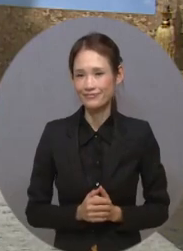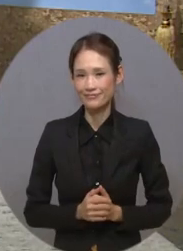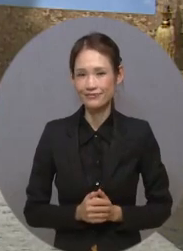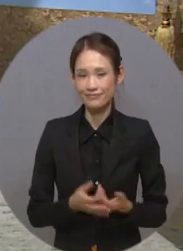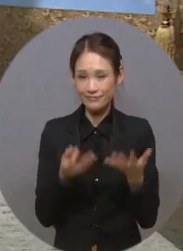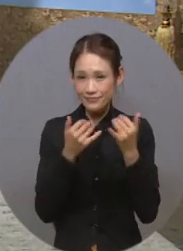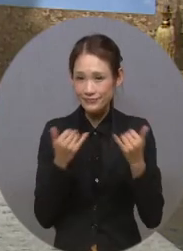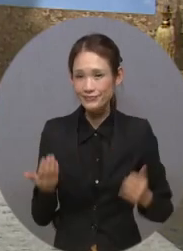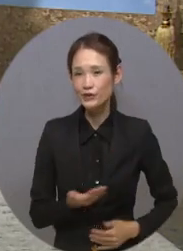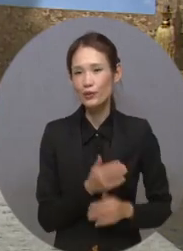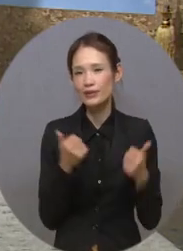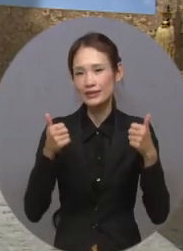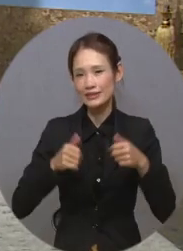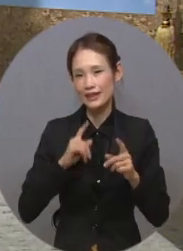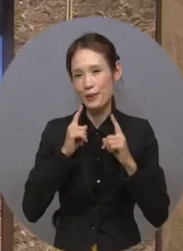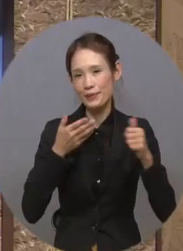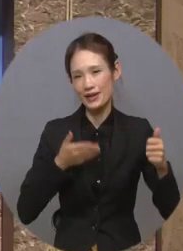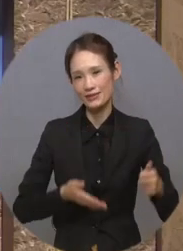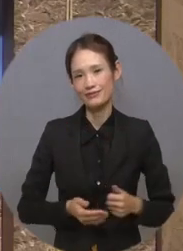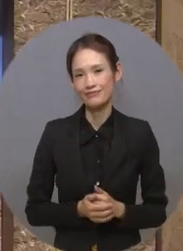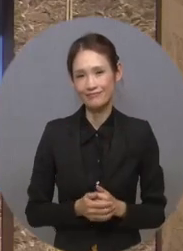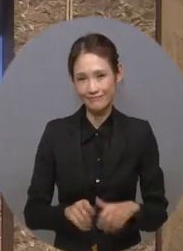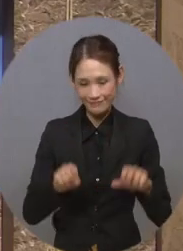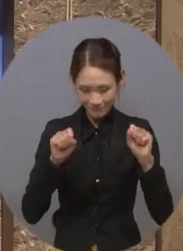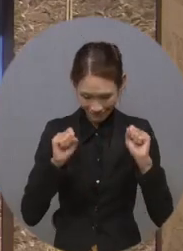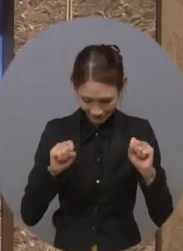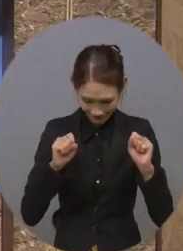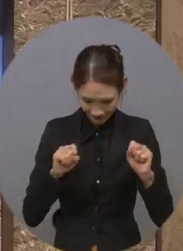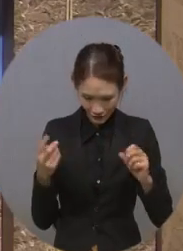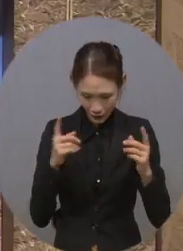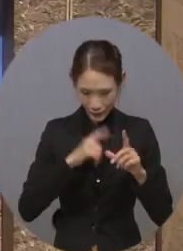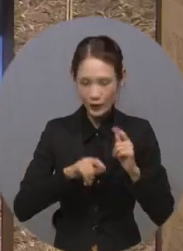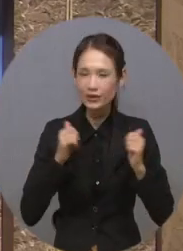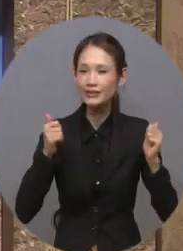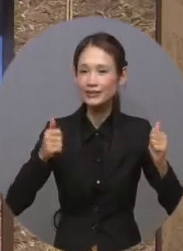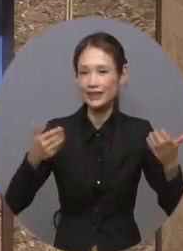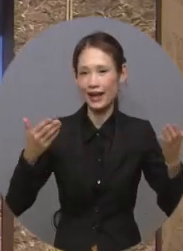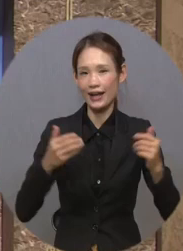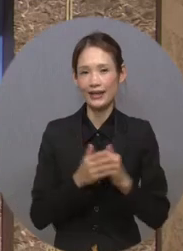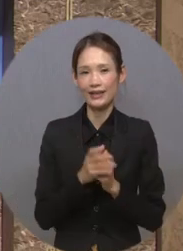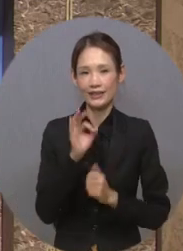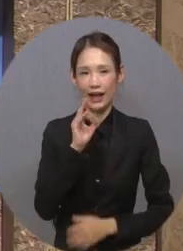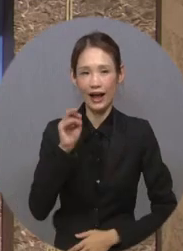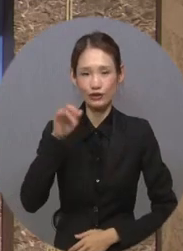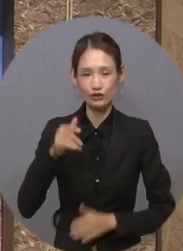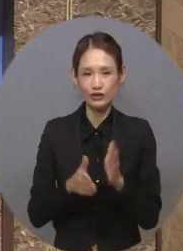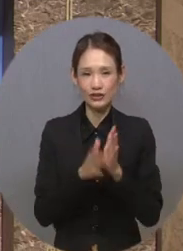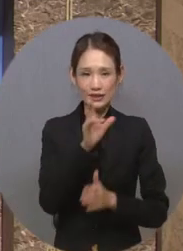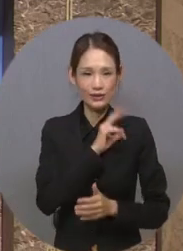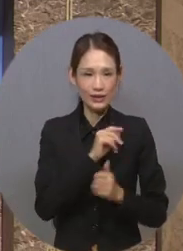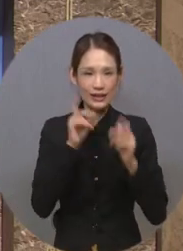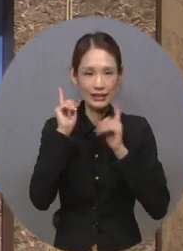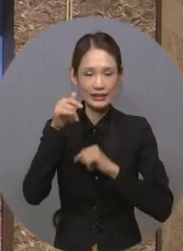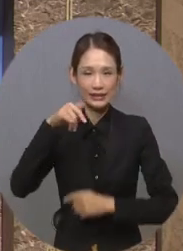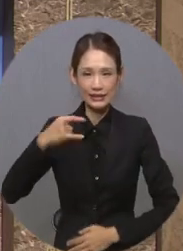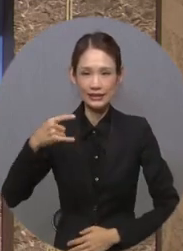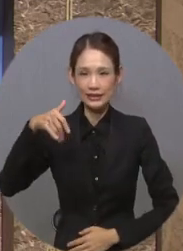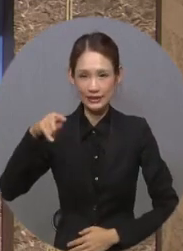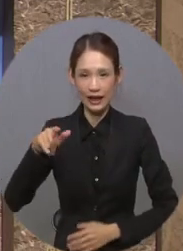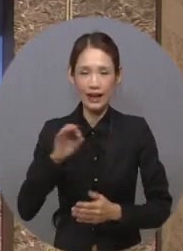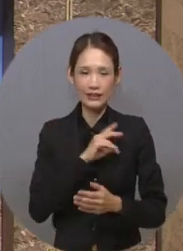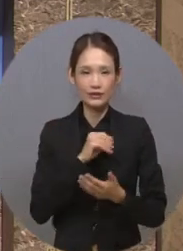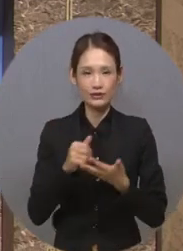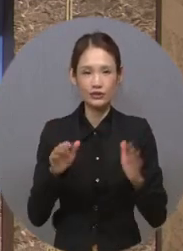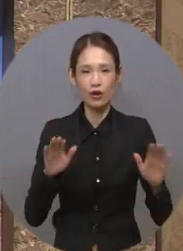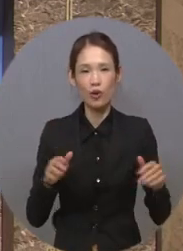먼저 시청자분들께 인사 한 말씀 해주시죠. 네, 안녕하세요. 다시 한번 인사드리겠습니다. 양주시의회 이희창 의원입니다. 네,